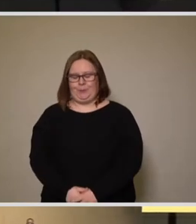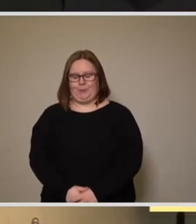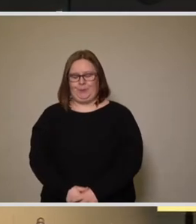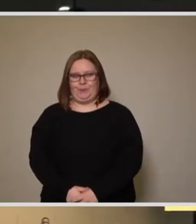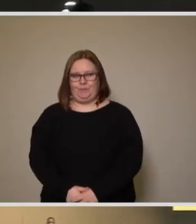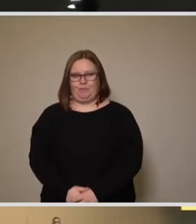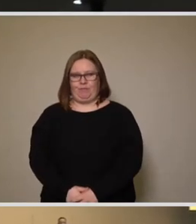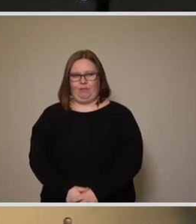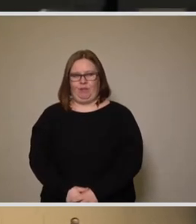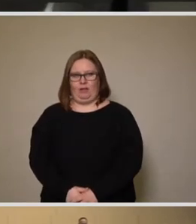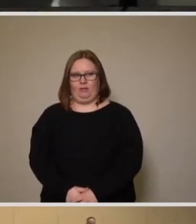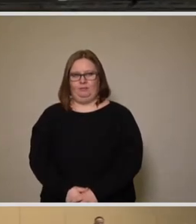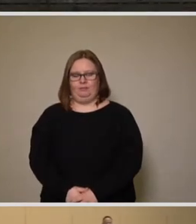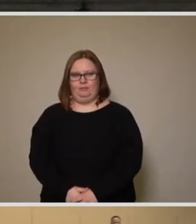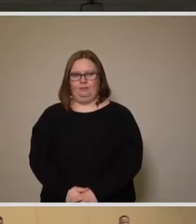schön.